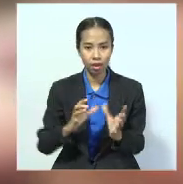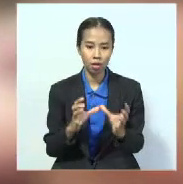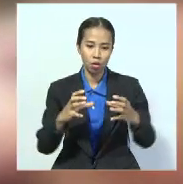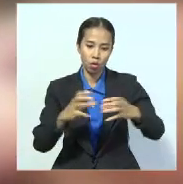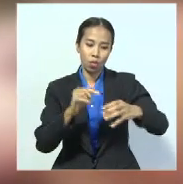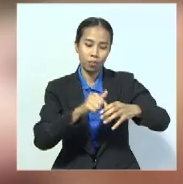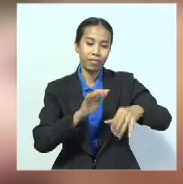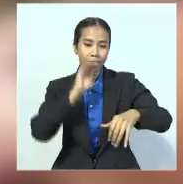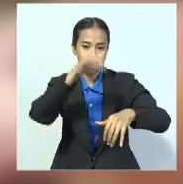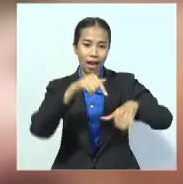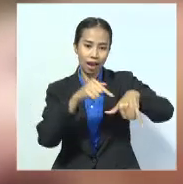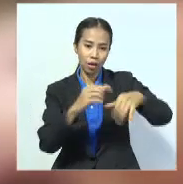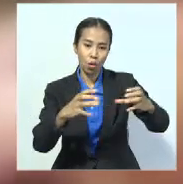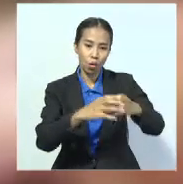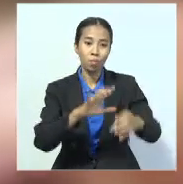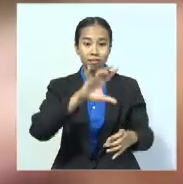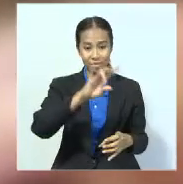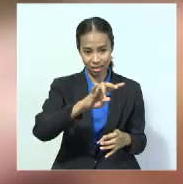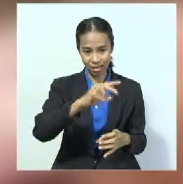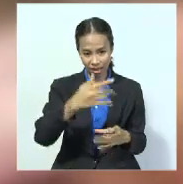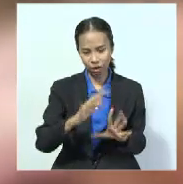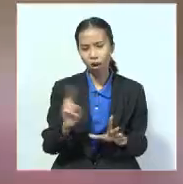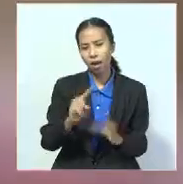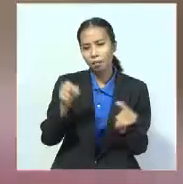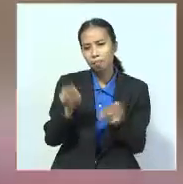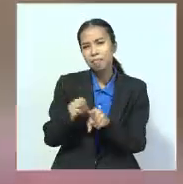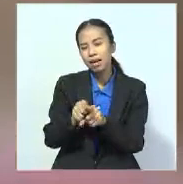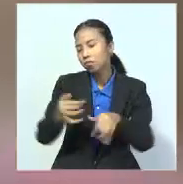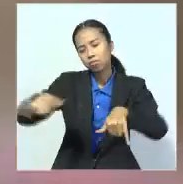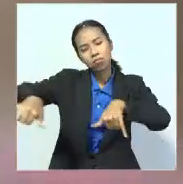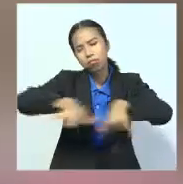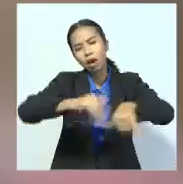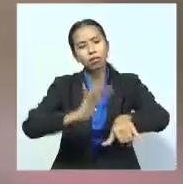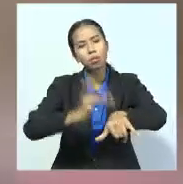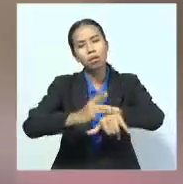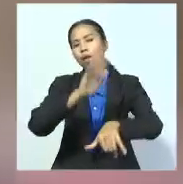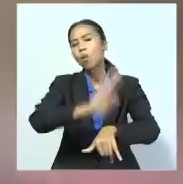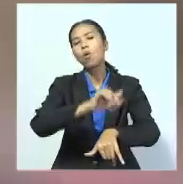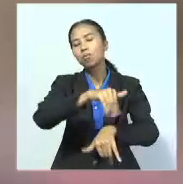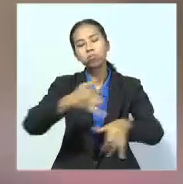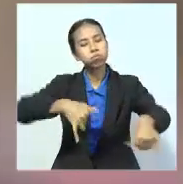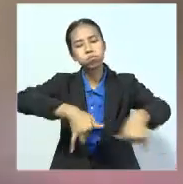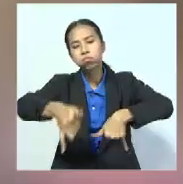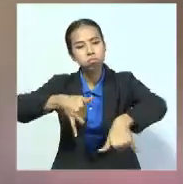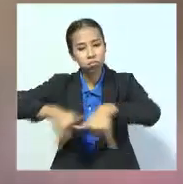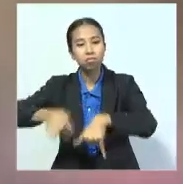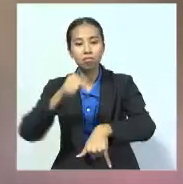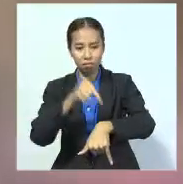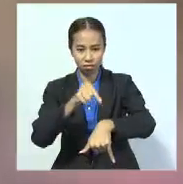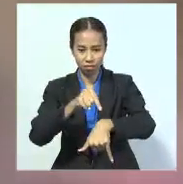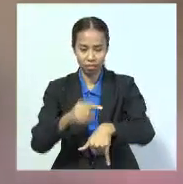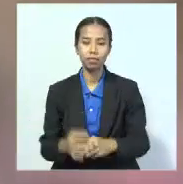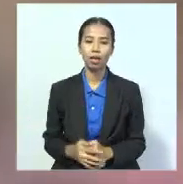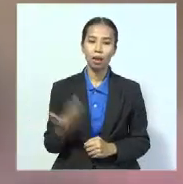ในกลุ่ม7ตัวจาก35ตัวที่หากินอยู่ในเขตรักษาพันธุ์สัตว์ป่าบุญทริกยอดมนที่มีพื้น